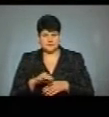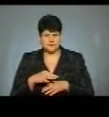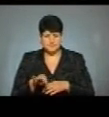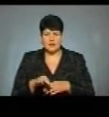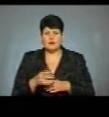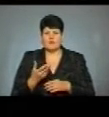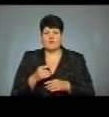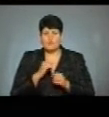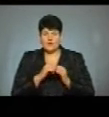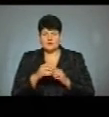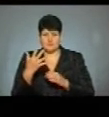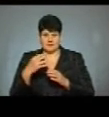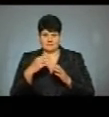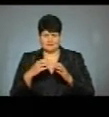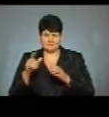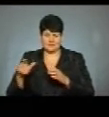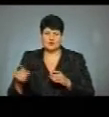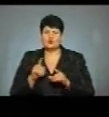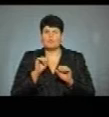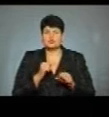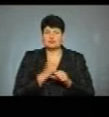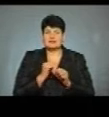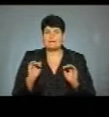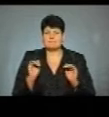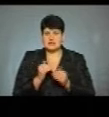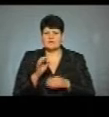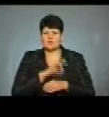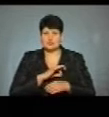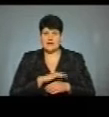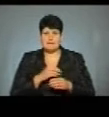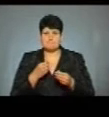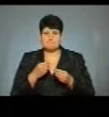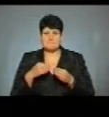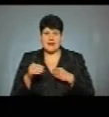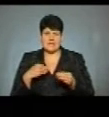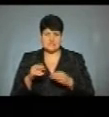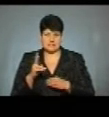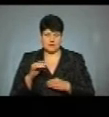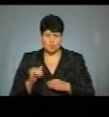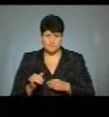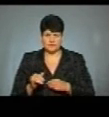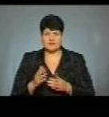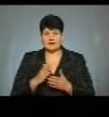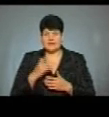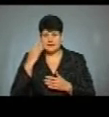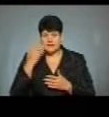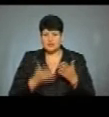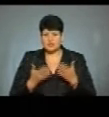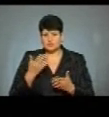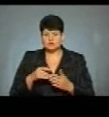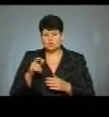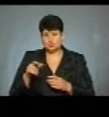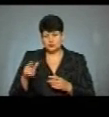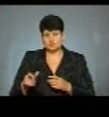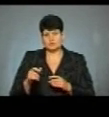осіб. Питання, на яке відповідають, що можна зробити для зменшення використання пластику. нас є ідея. Якщо люди,